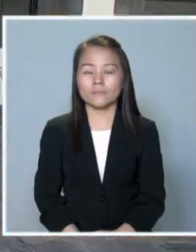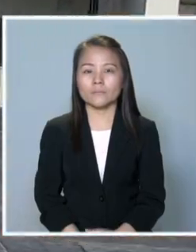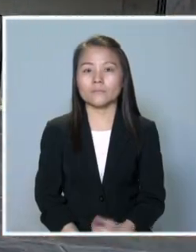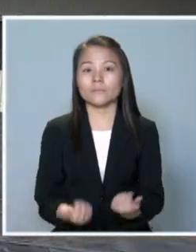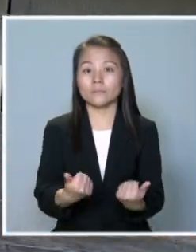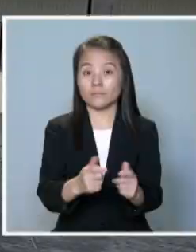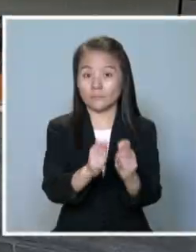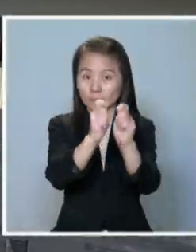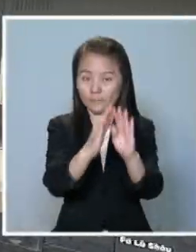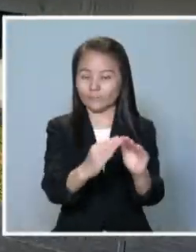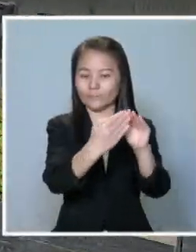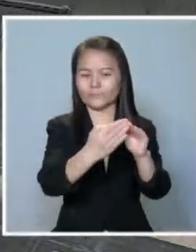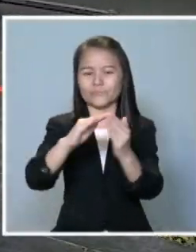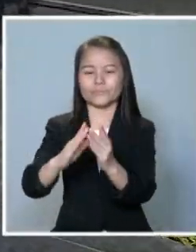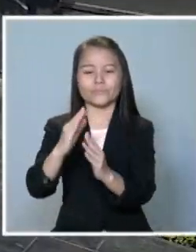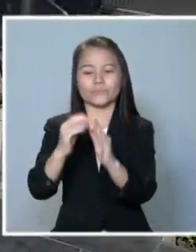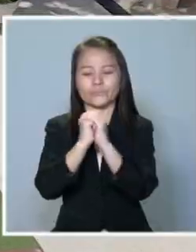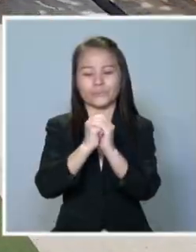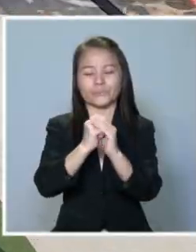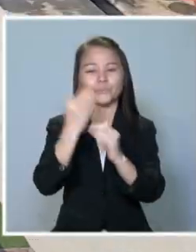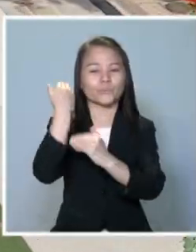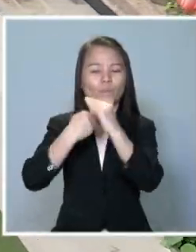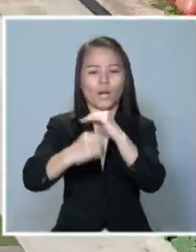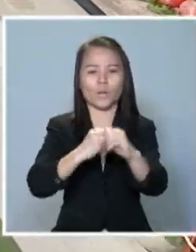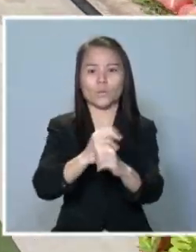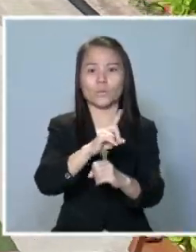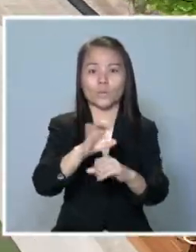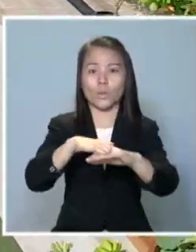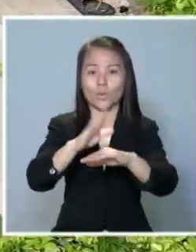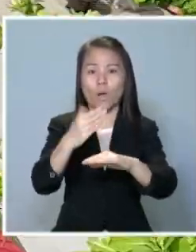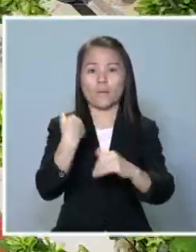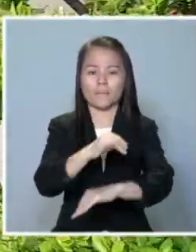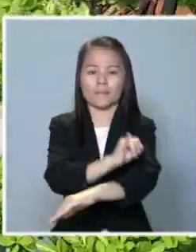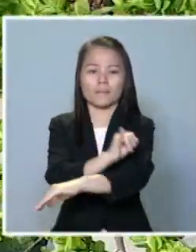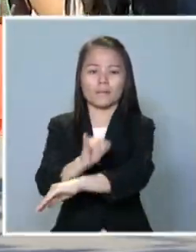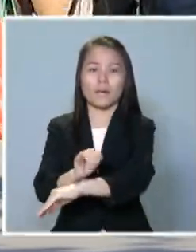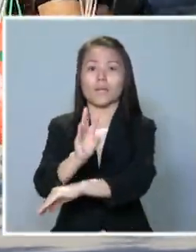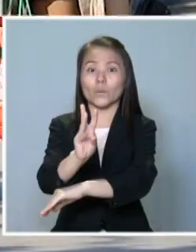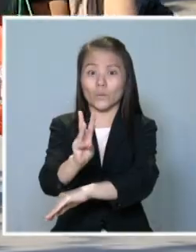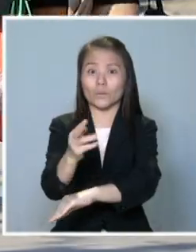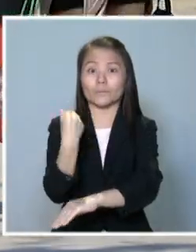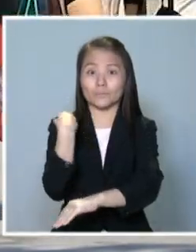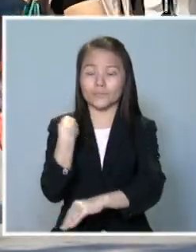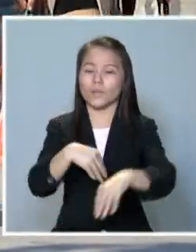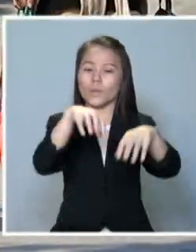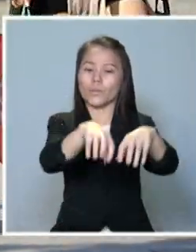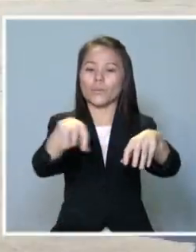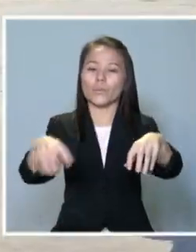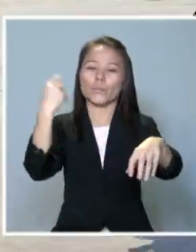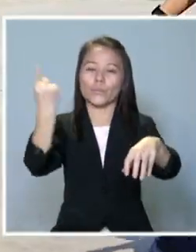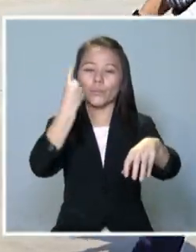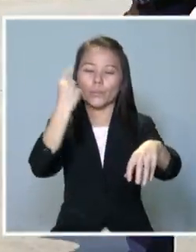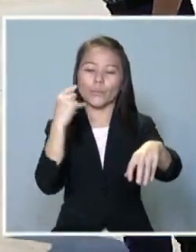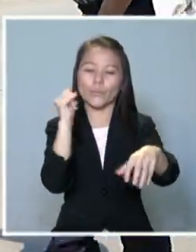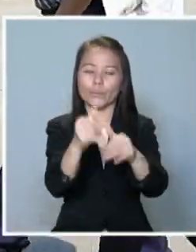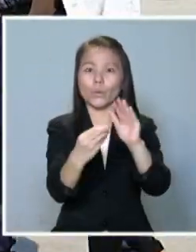ถาปัตยกรรมจีนโบราณอายุกว่า100ปีบนพื้นที่กว่า6ไร่แห่งนี้คือสถานที่ท่องเที่ยวแห่งใหม่ใจก